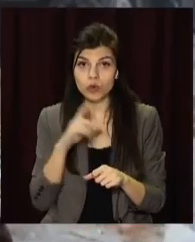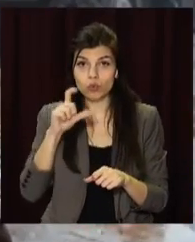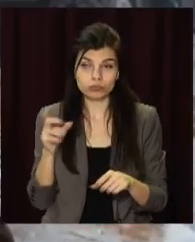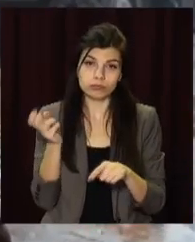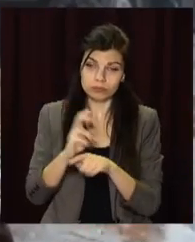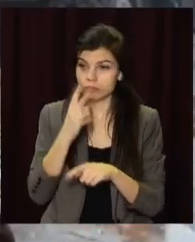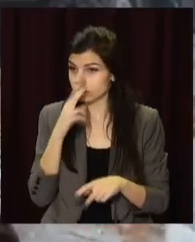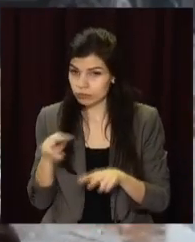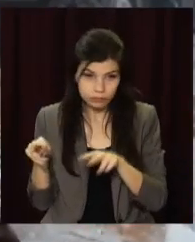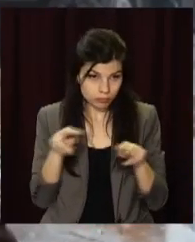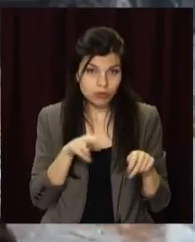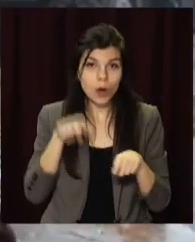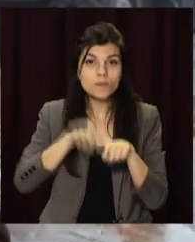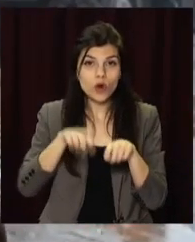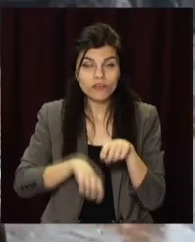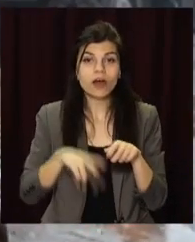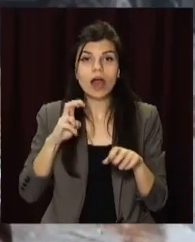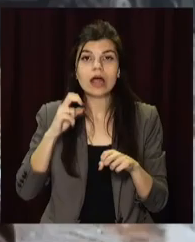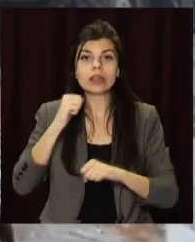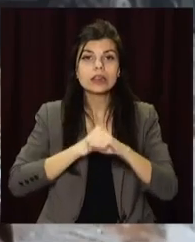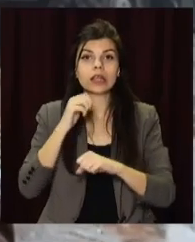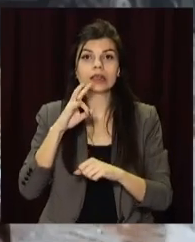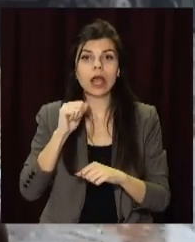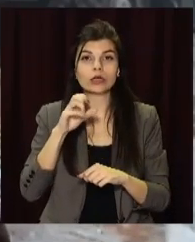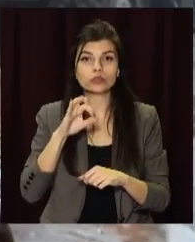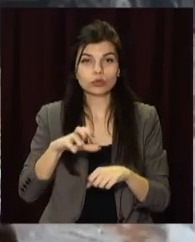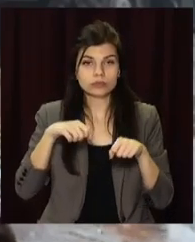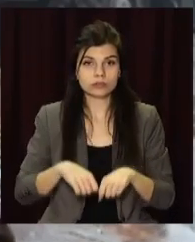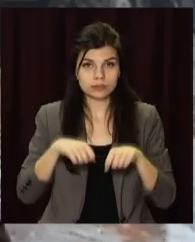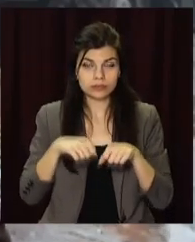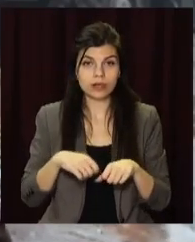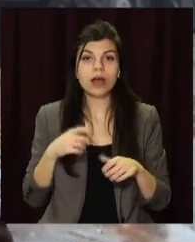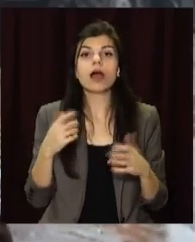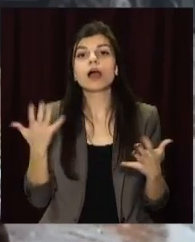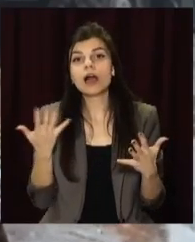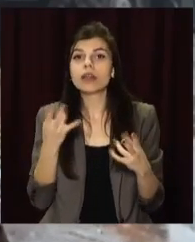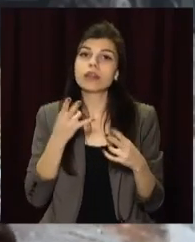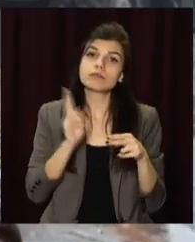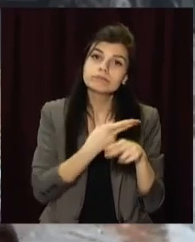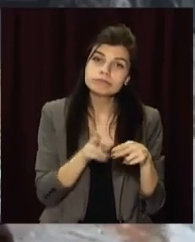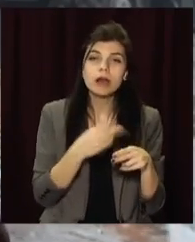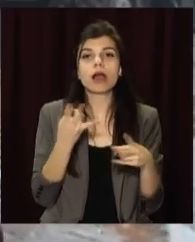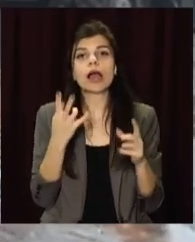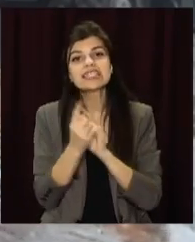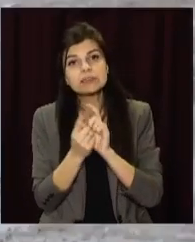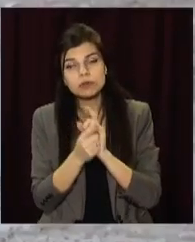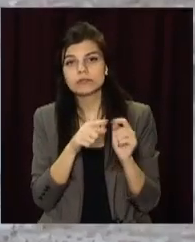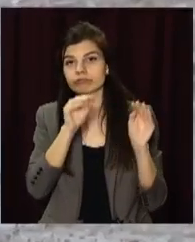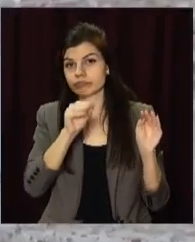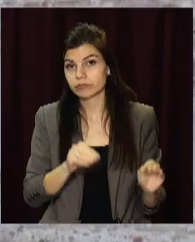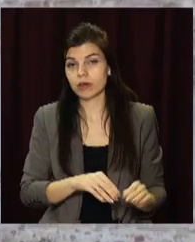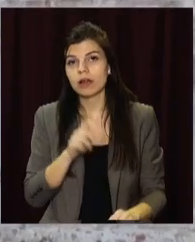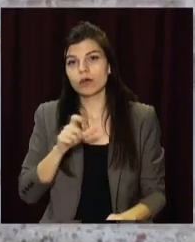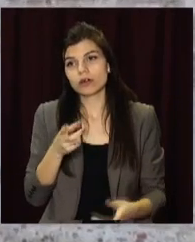всех этих насосных станций, дали информацию, какие насосы надо починить, какие надо поменять. Тож,